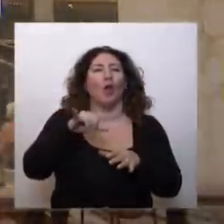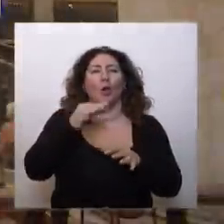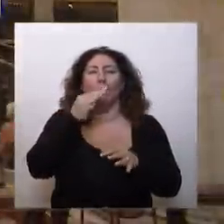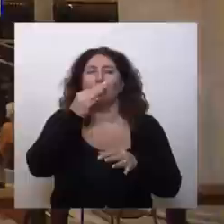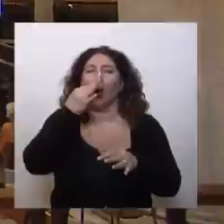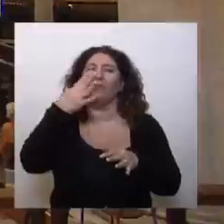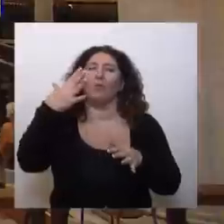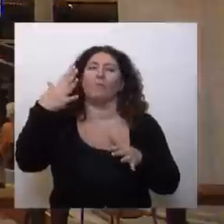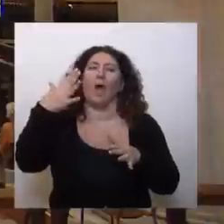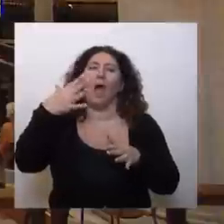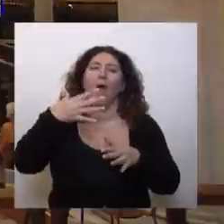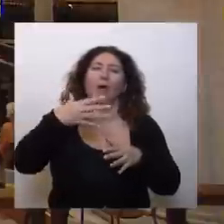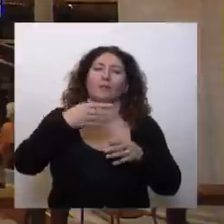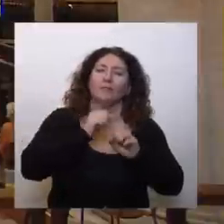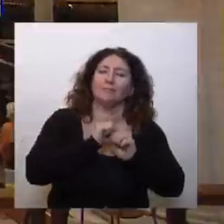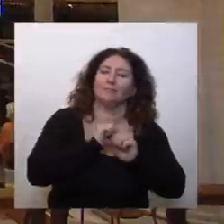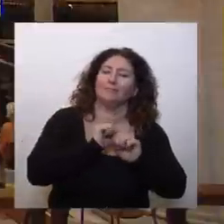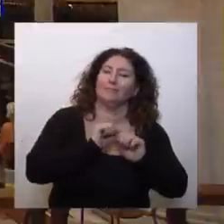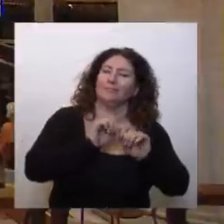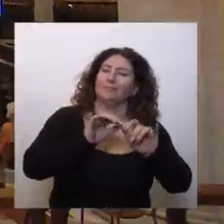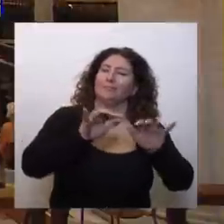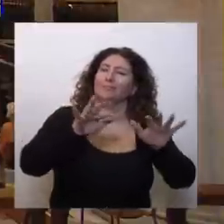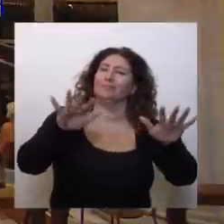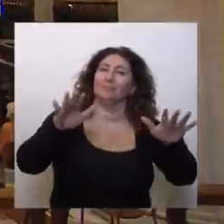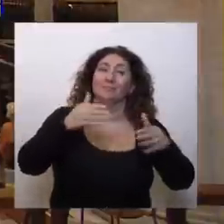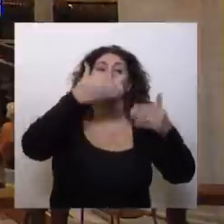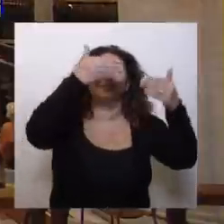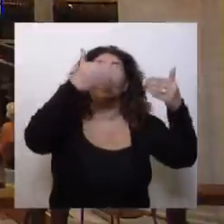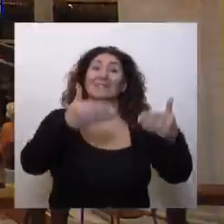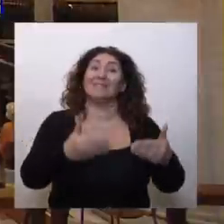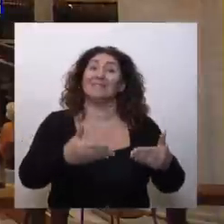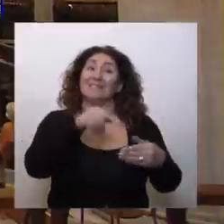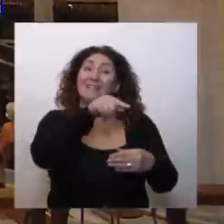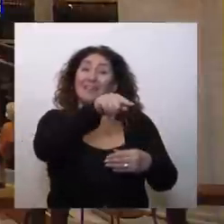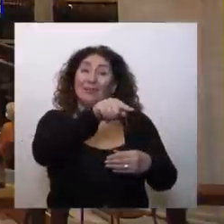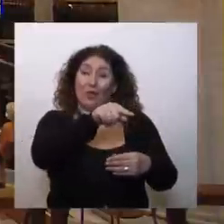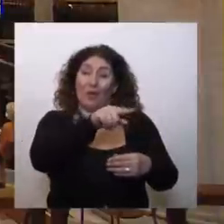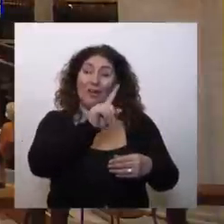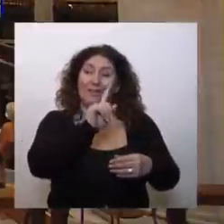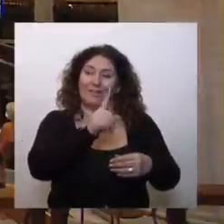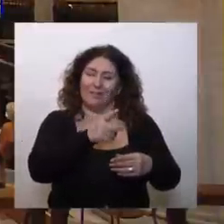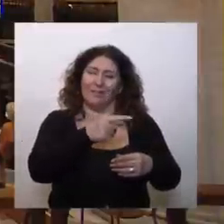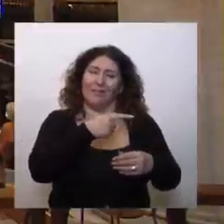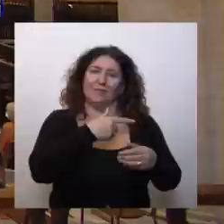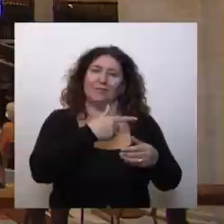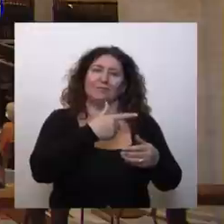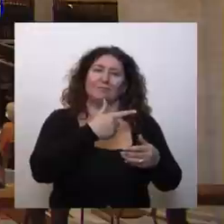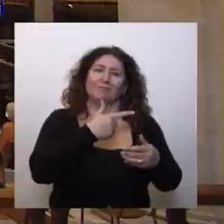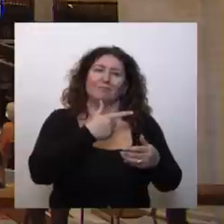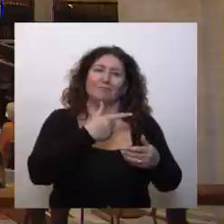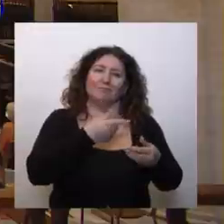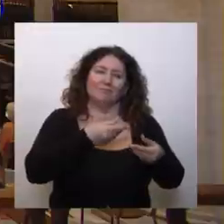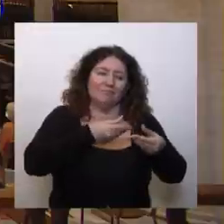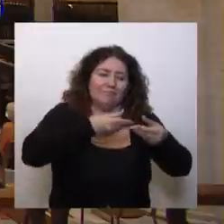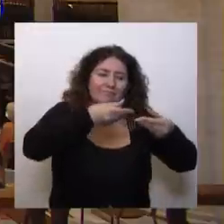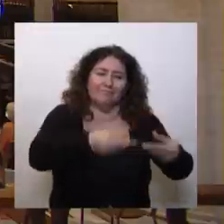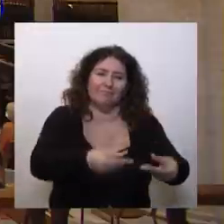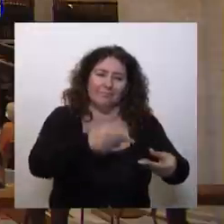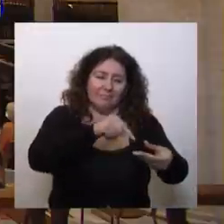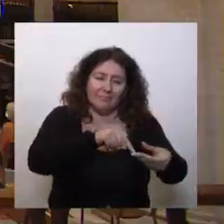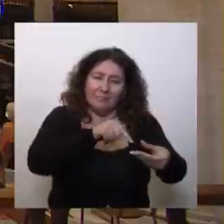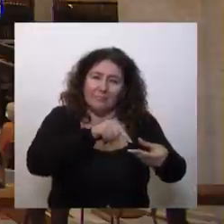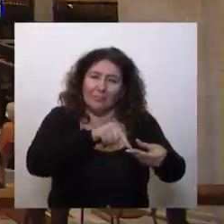e saranno poste davanti alla sindone oltre 300 richieste di preghiera